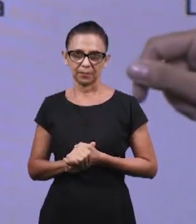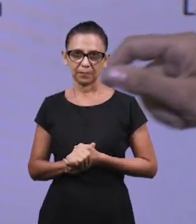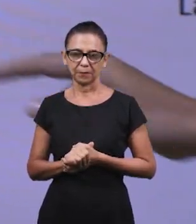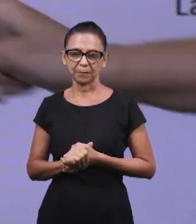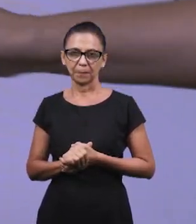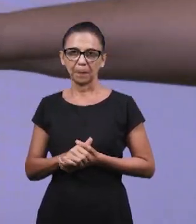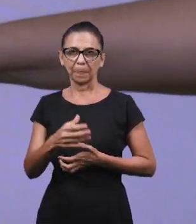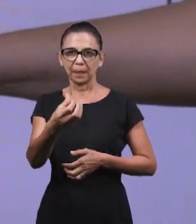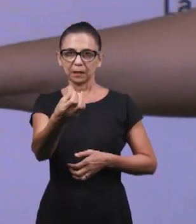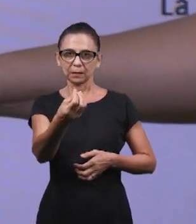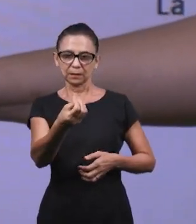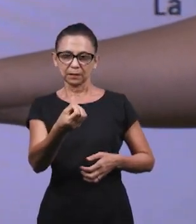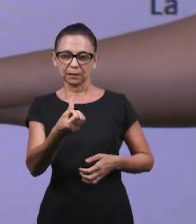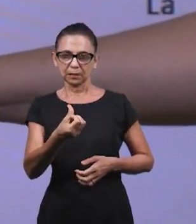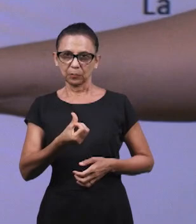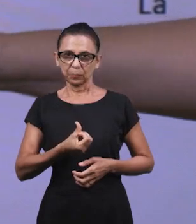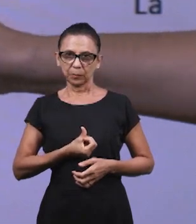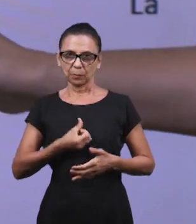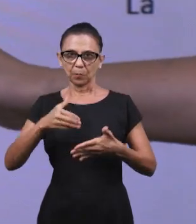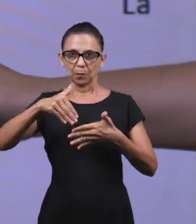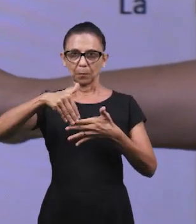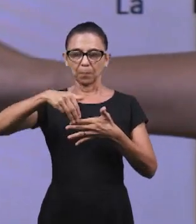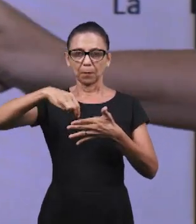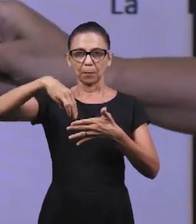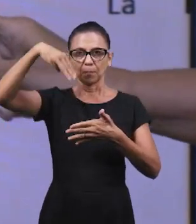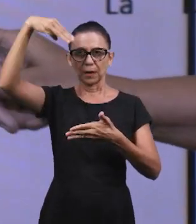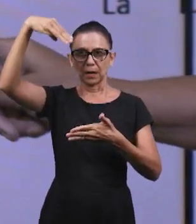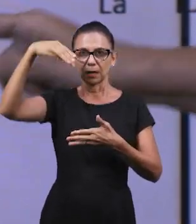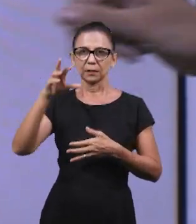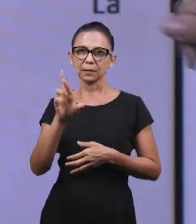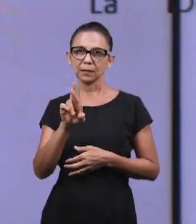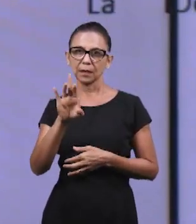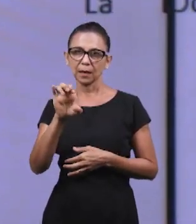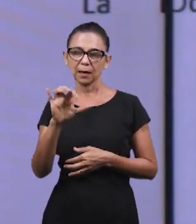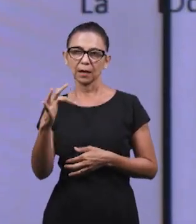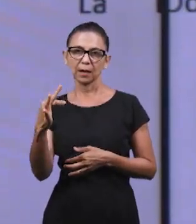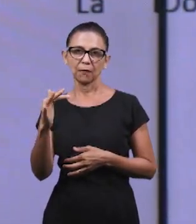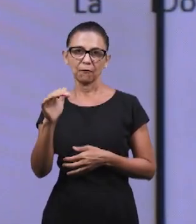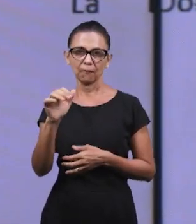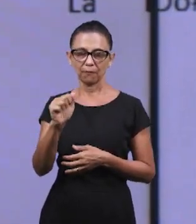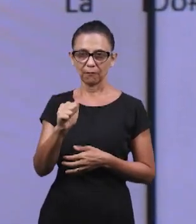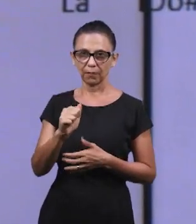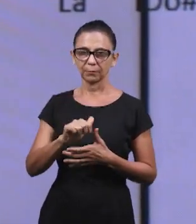Si bémol majeur, à la note Si bémol, Ré, Fa.